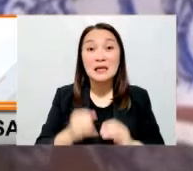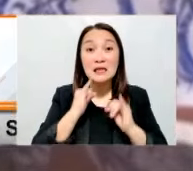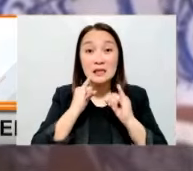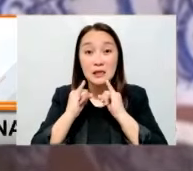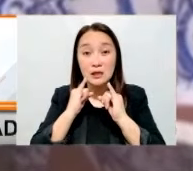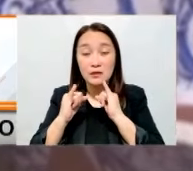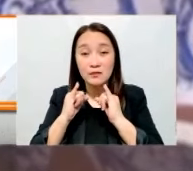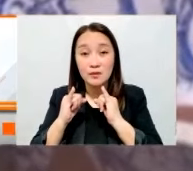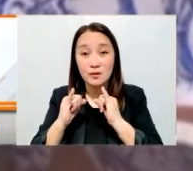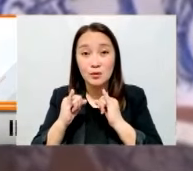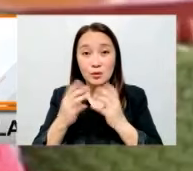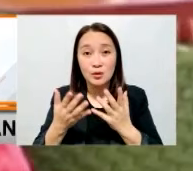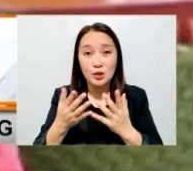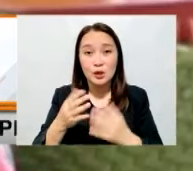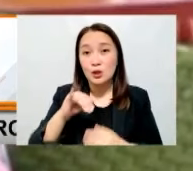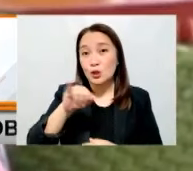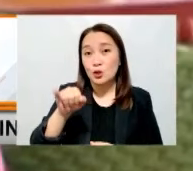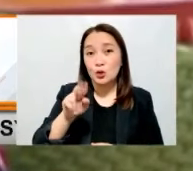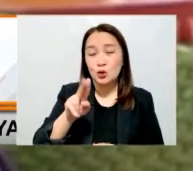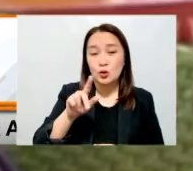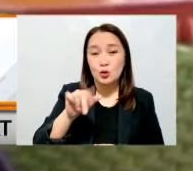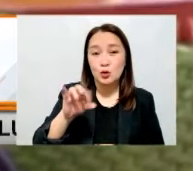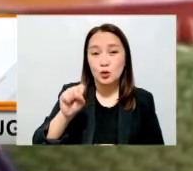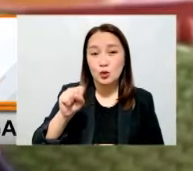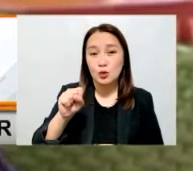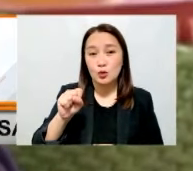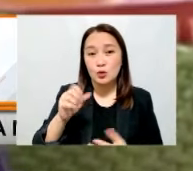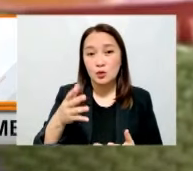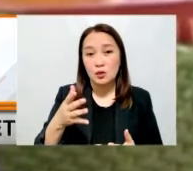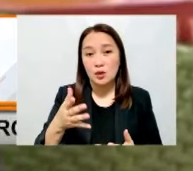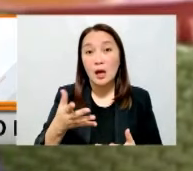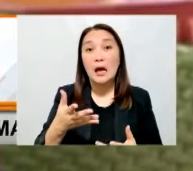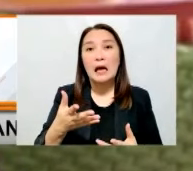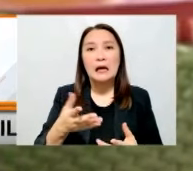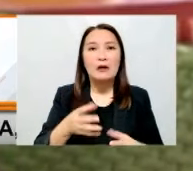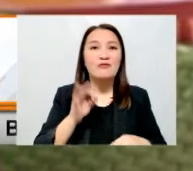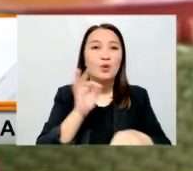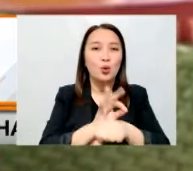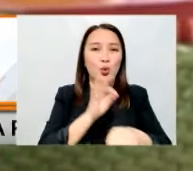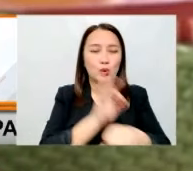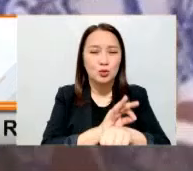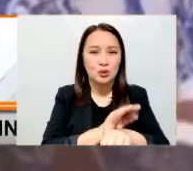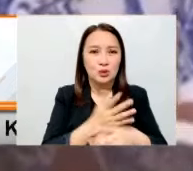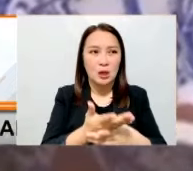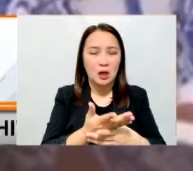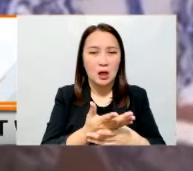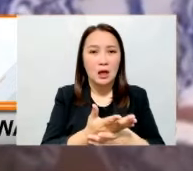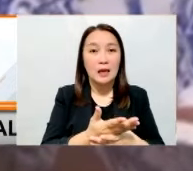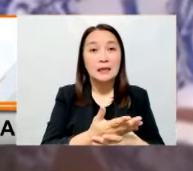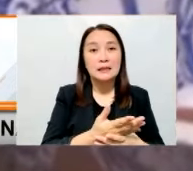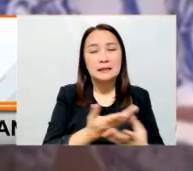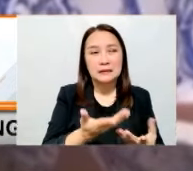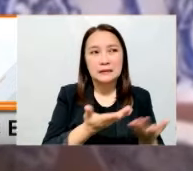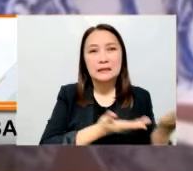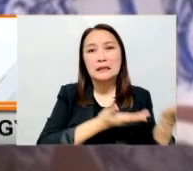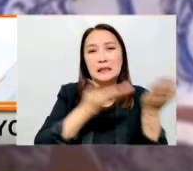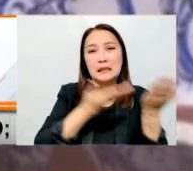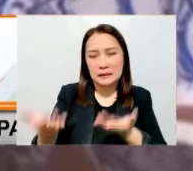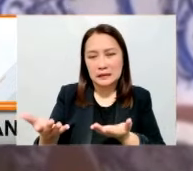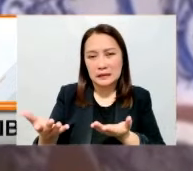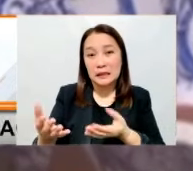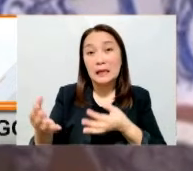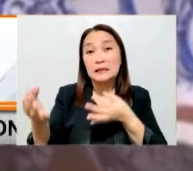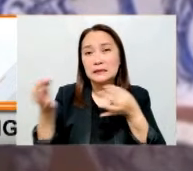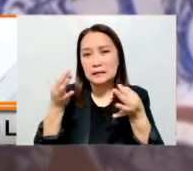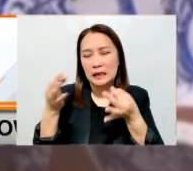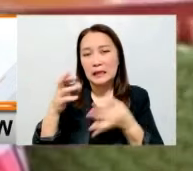Babaw, nilinaw niyang puwersahan siyang pinarehab ng kanyang mga anak, kaya siya panandali ang nawala. Ito'y dahil naman sa hinalang na